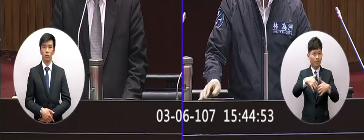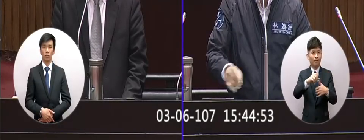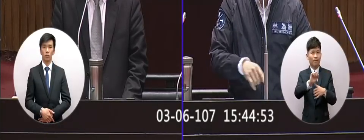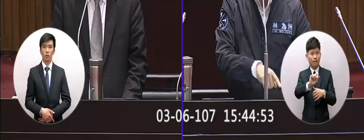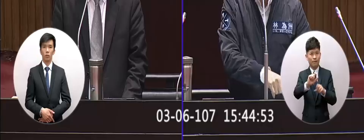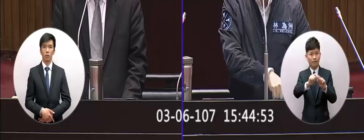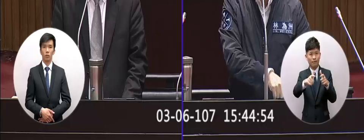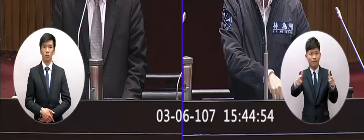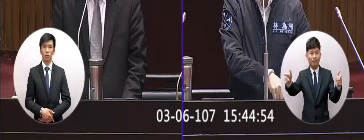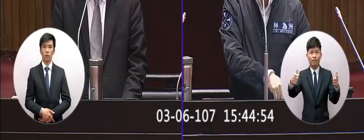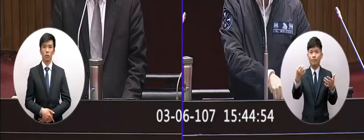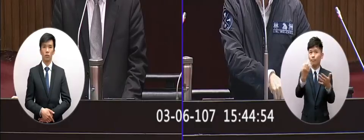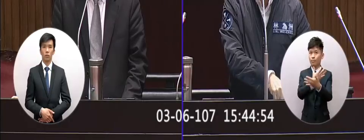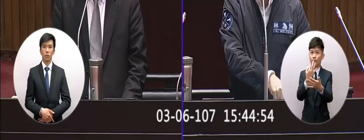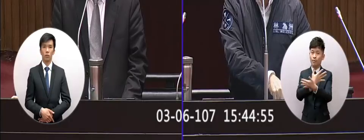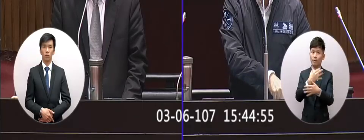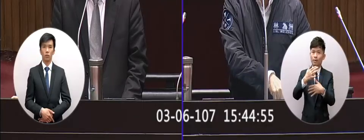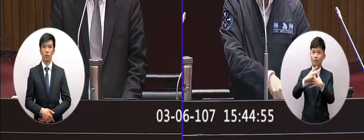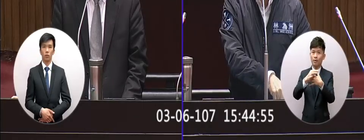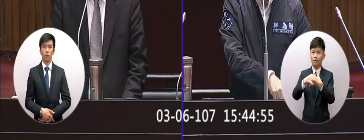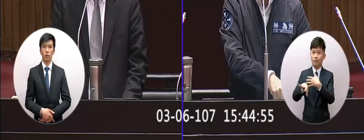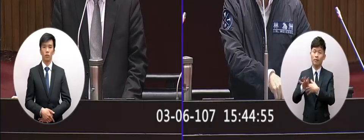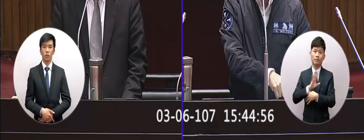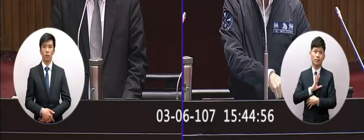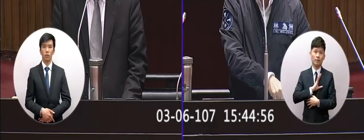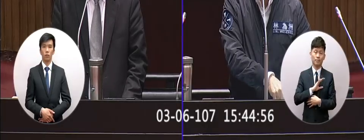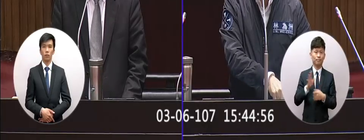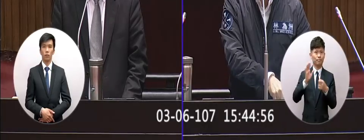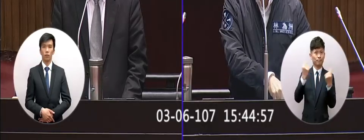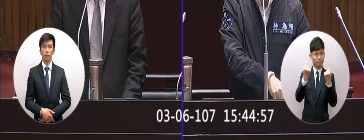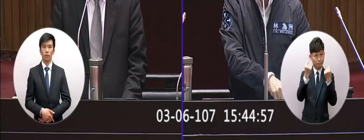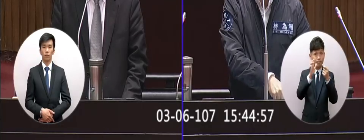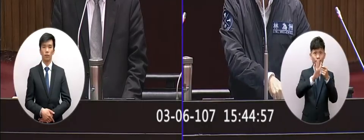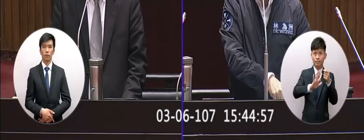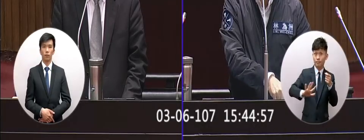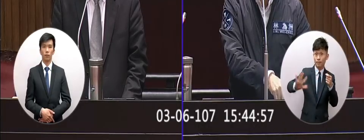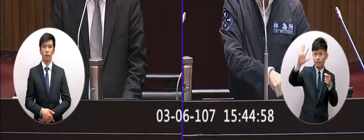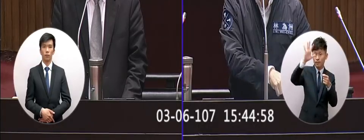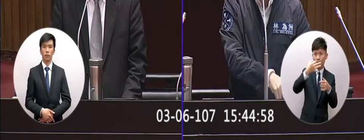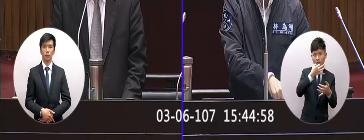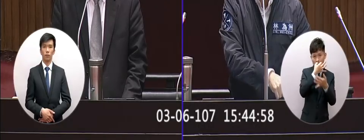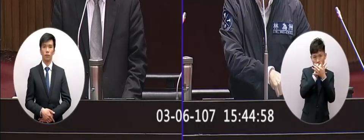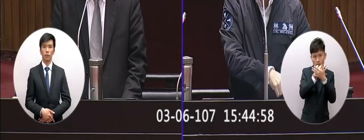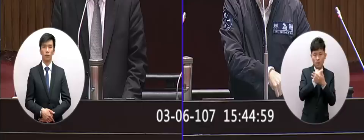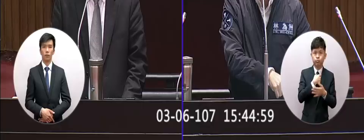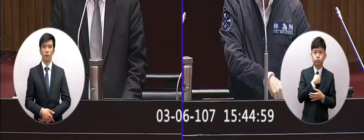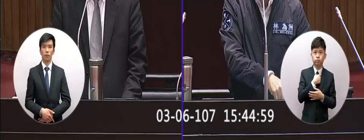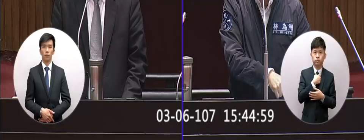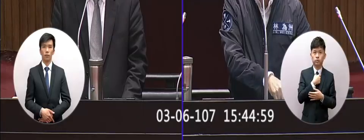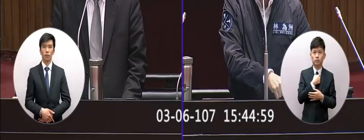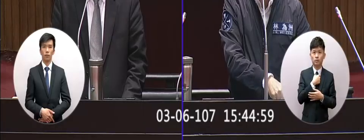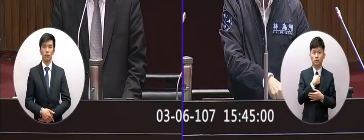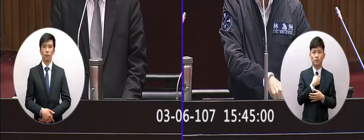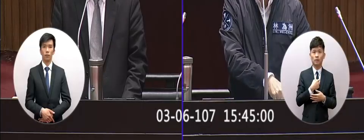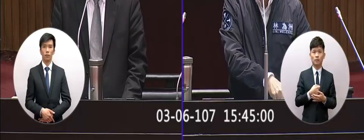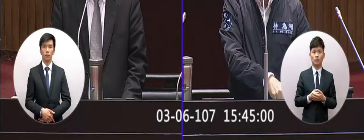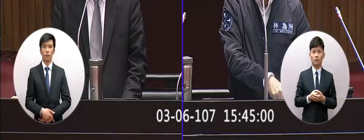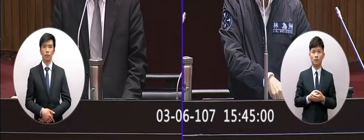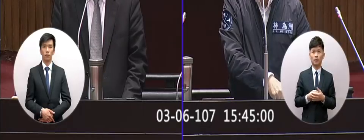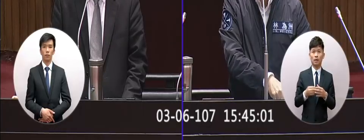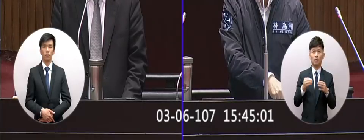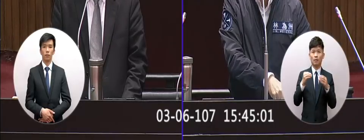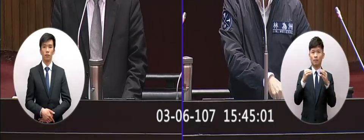们竟然像高中我们为了节省经费一直减项发